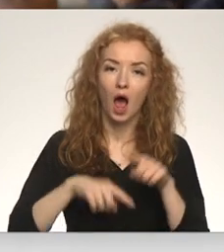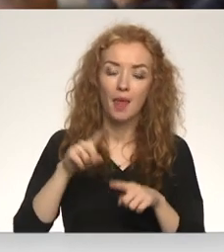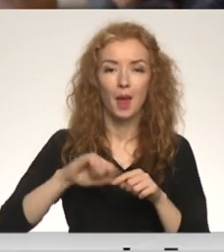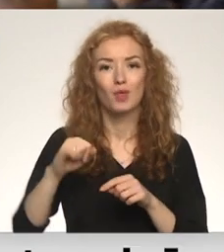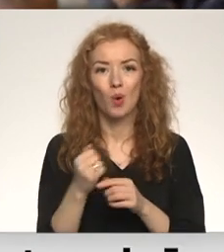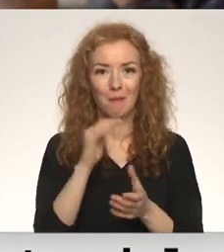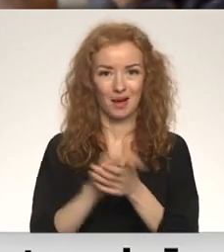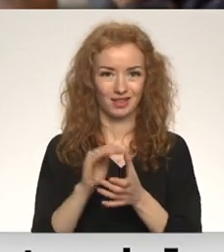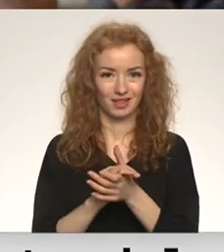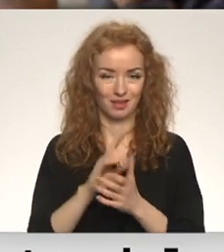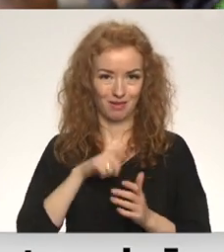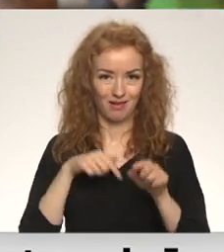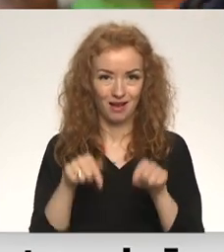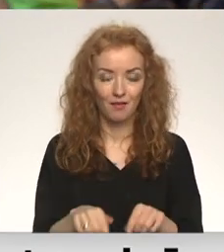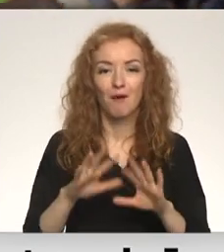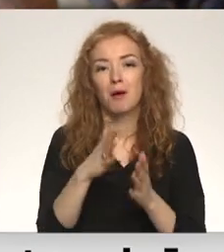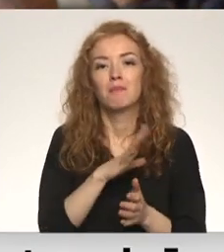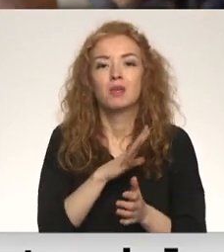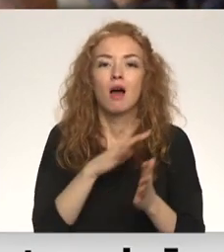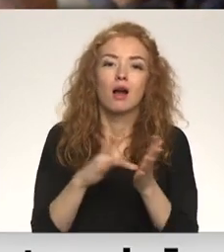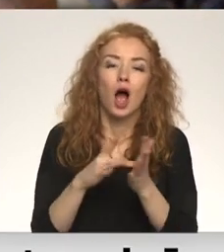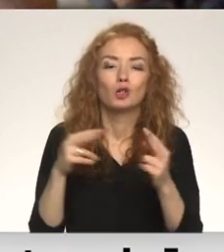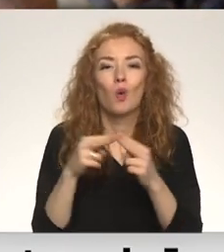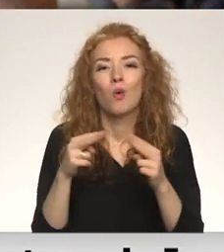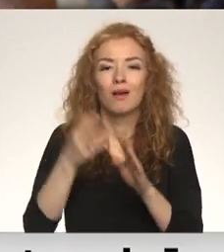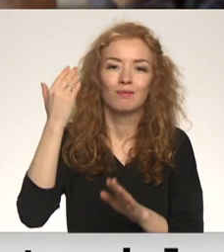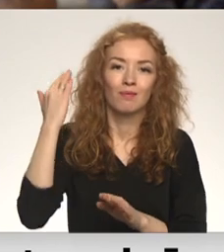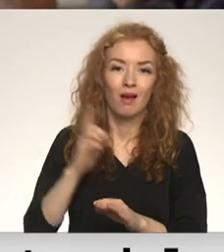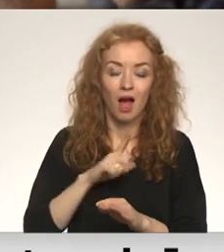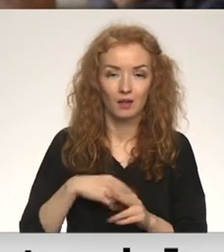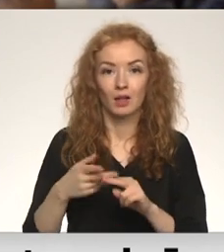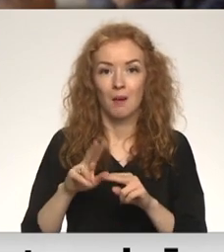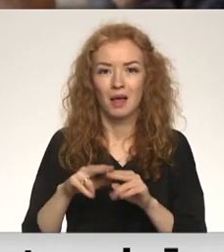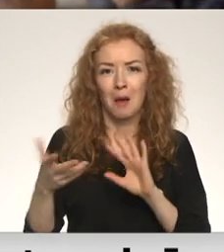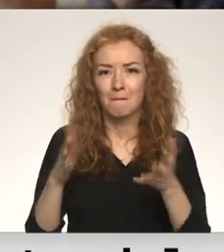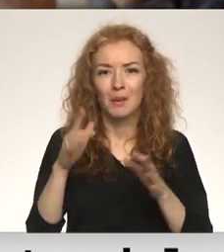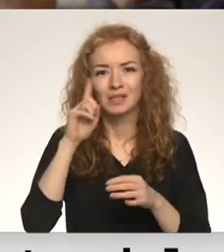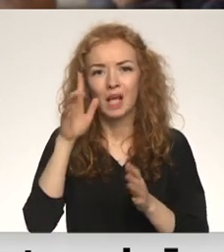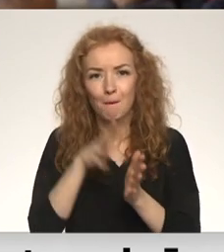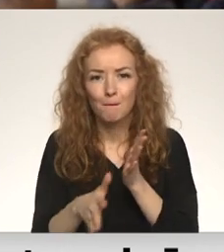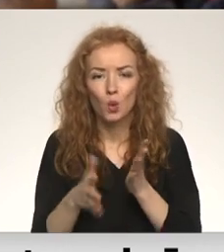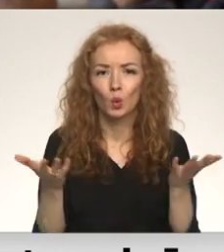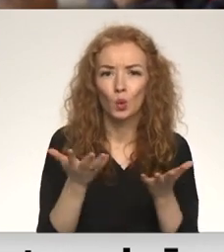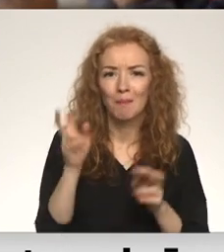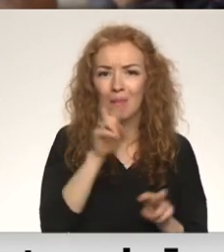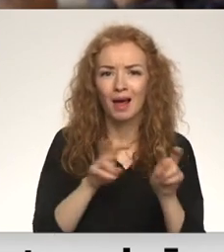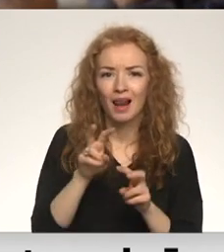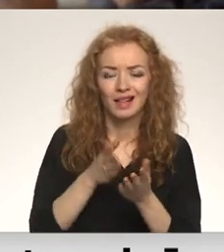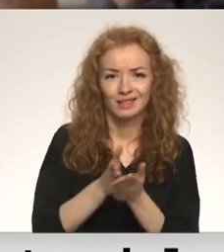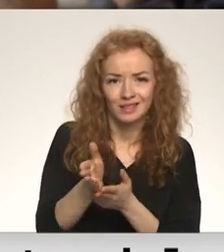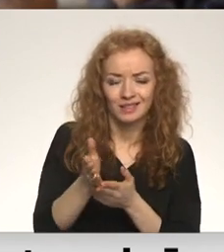draugiem, paziņām, vai ir bijuši kaut kādā kontaktā ar Latviju, līdz ar to saprot un zina, kur meklēt gan mājokli, gan